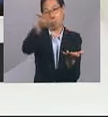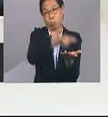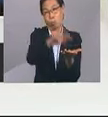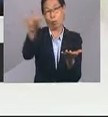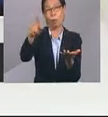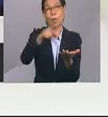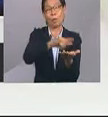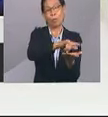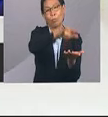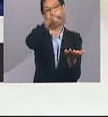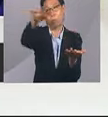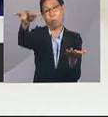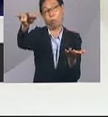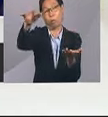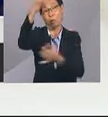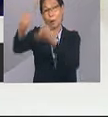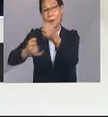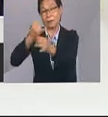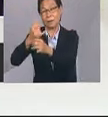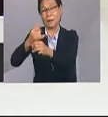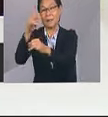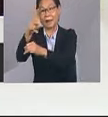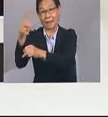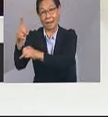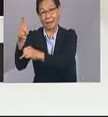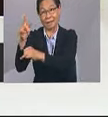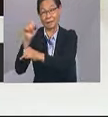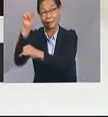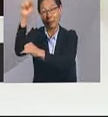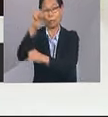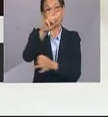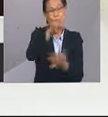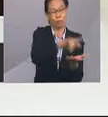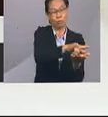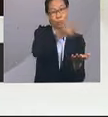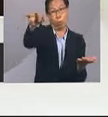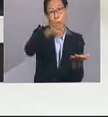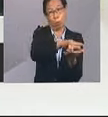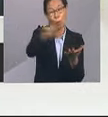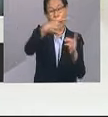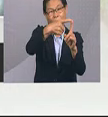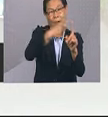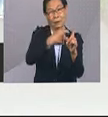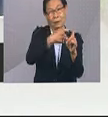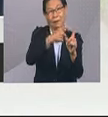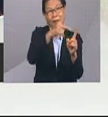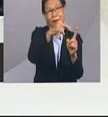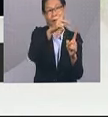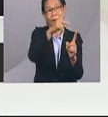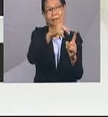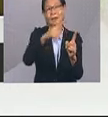lapangan terbang antarabangsa Kota Kinabalu, dua penerbangan daripada